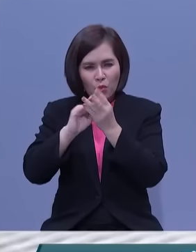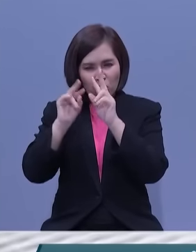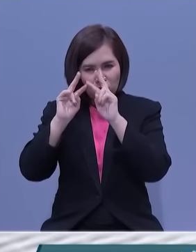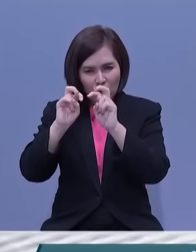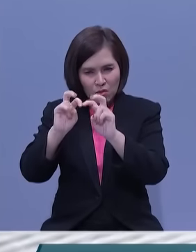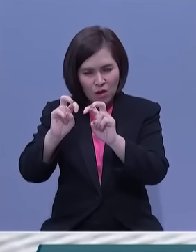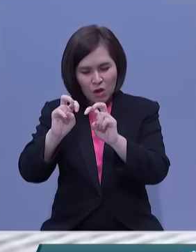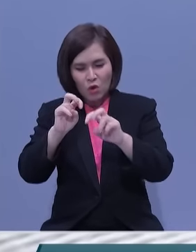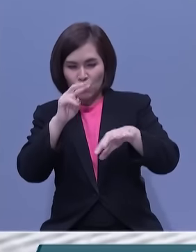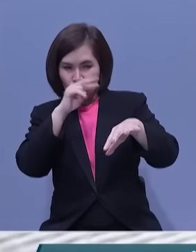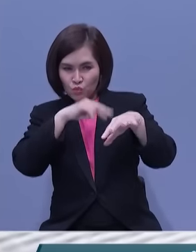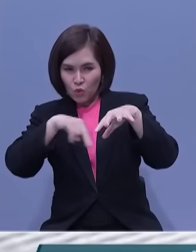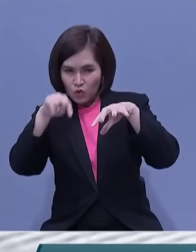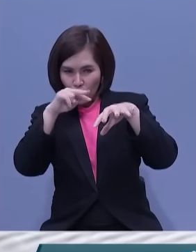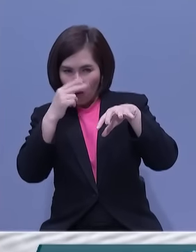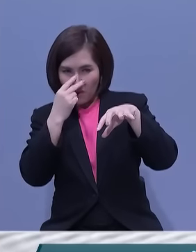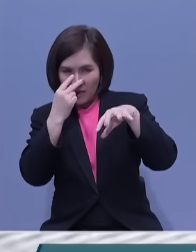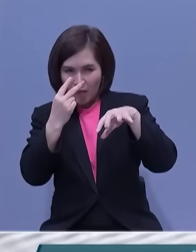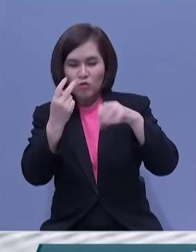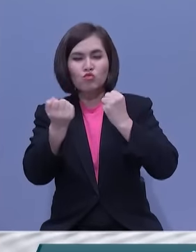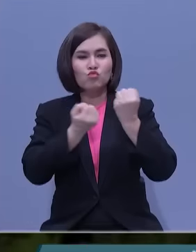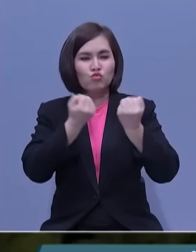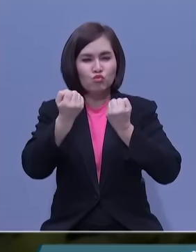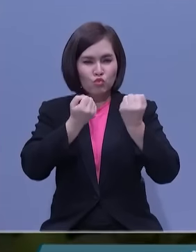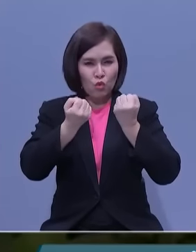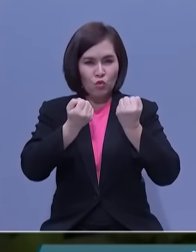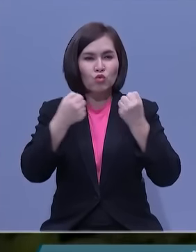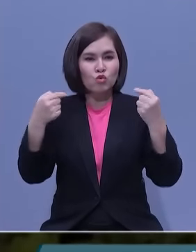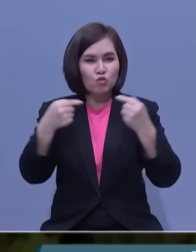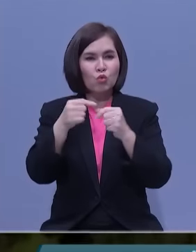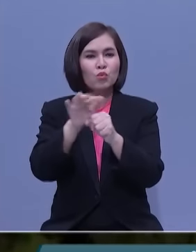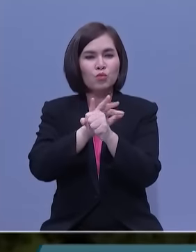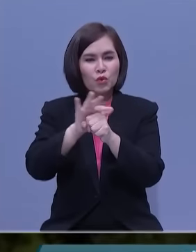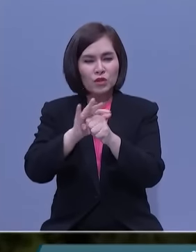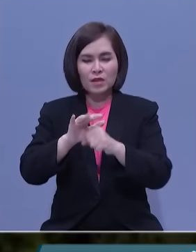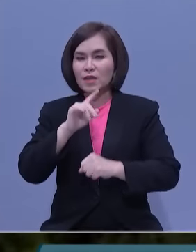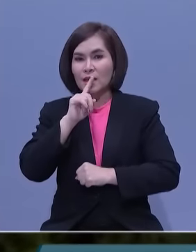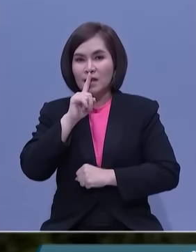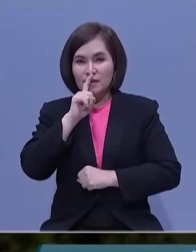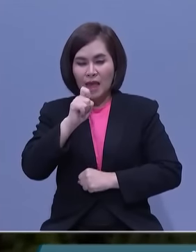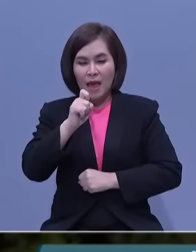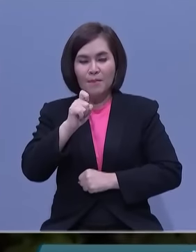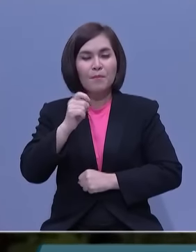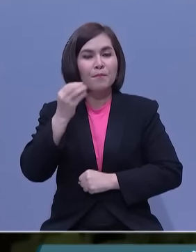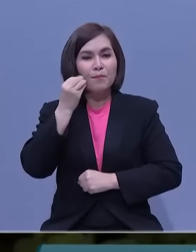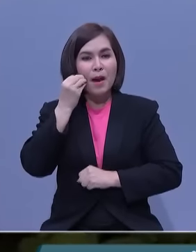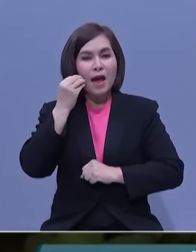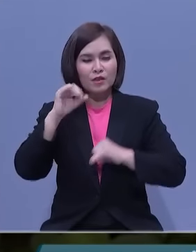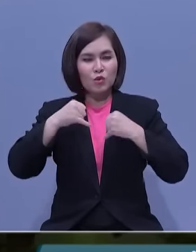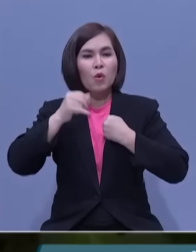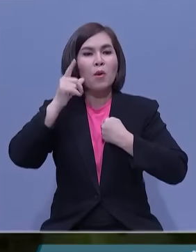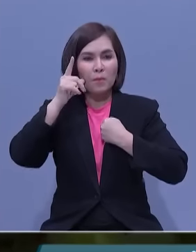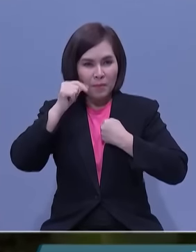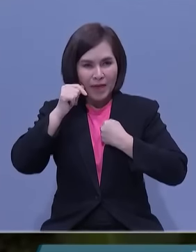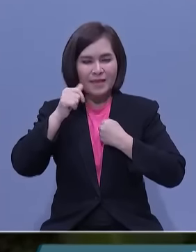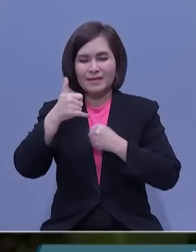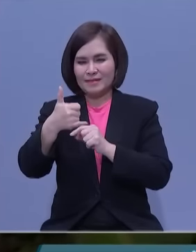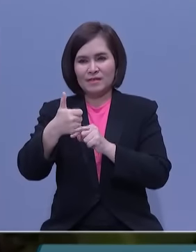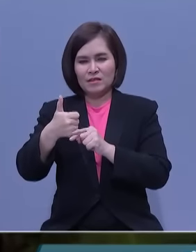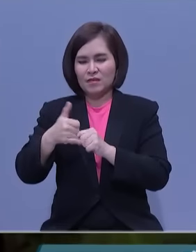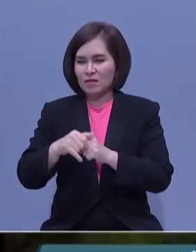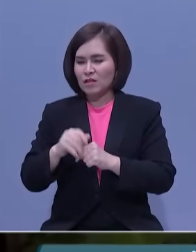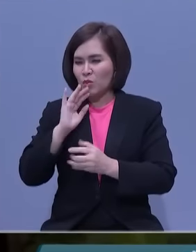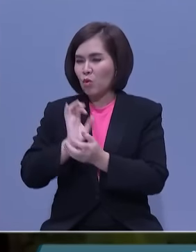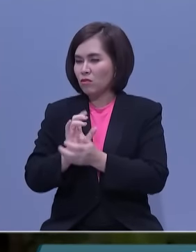กระบะคล้ายกับของผู้ก่อเหตุจอดอยู่ฝั่งของแม่ค่ะแม่ของนายนพรได้ออกมาโวย